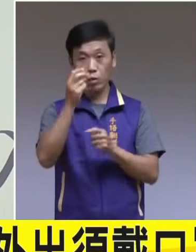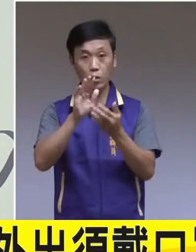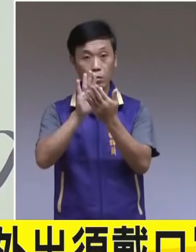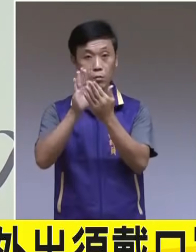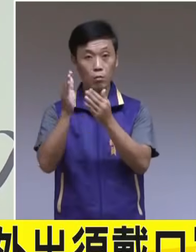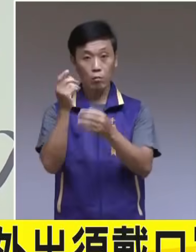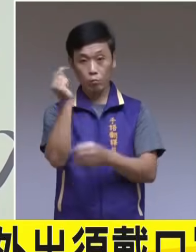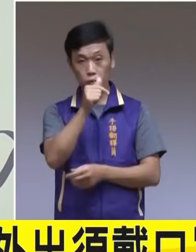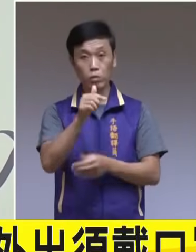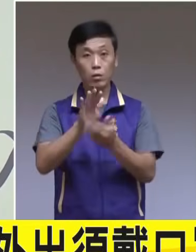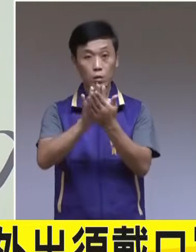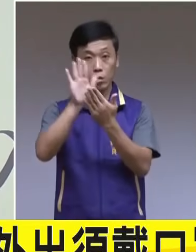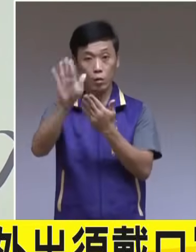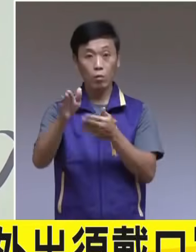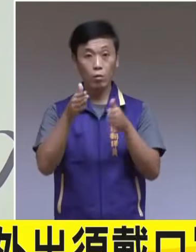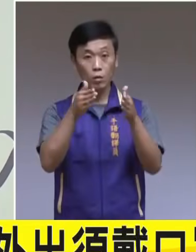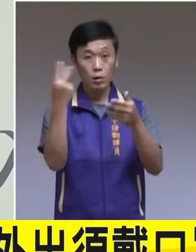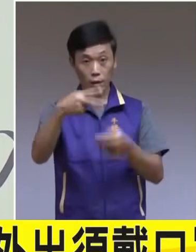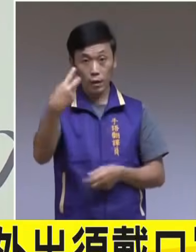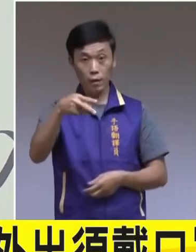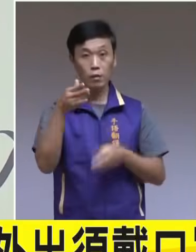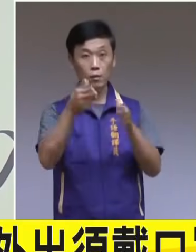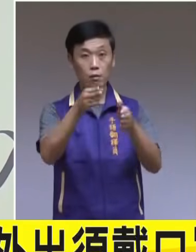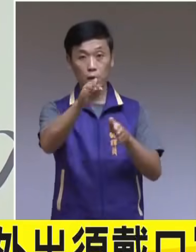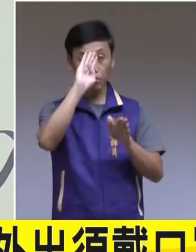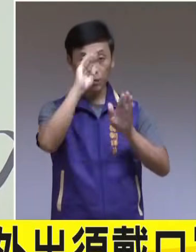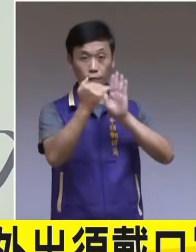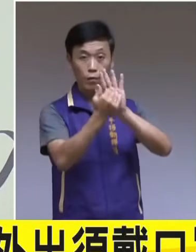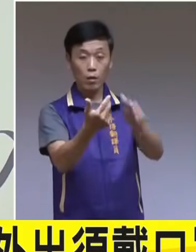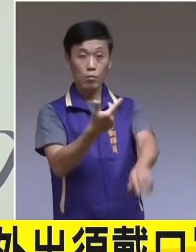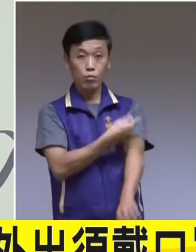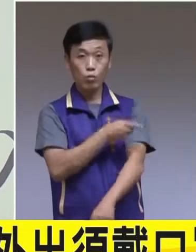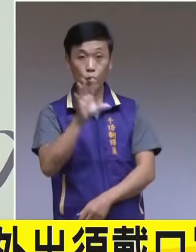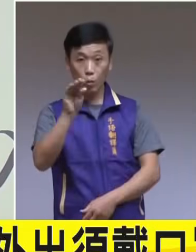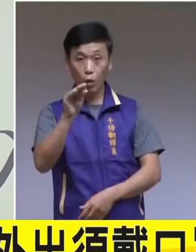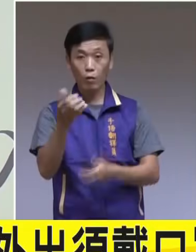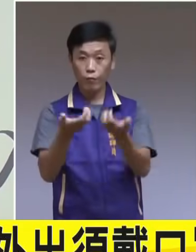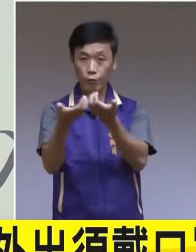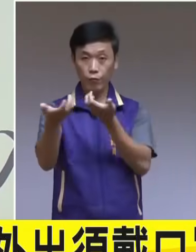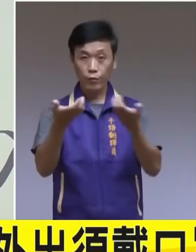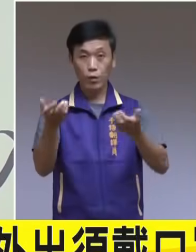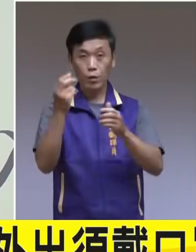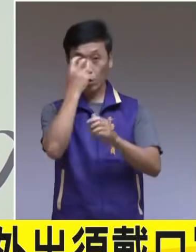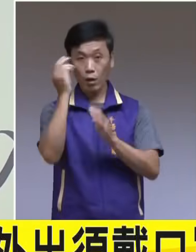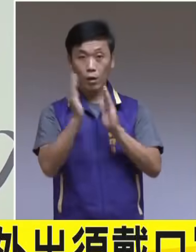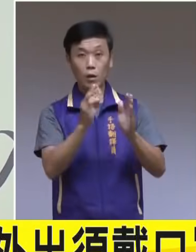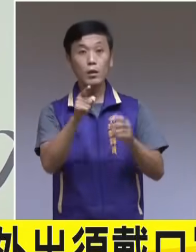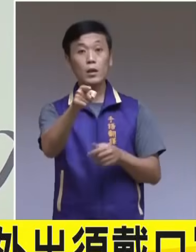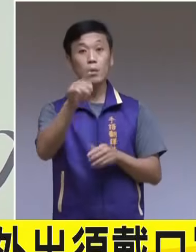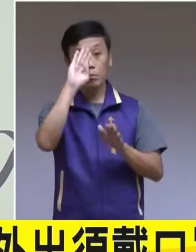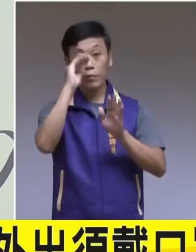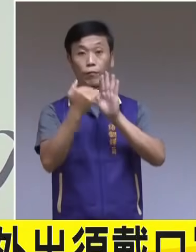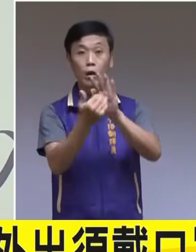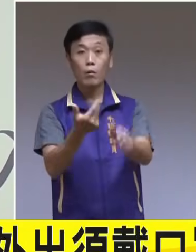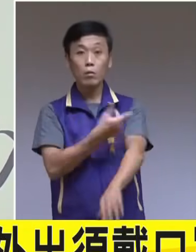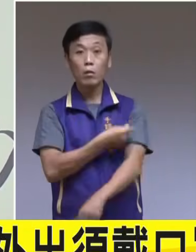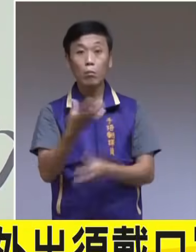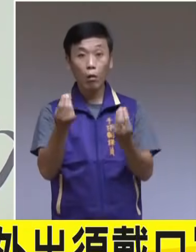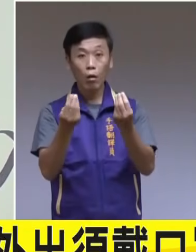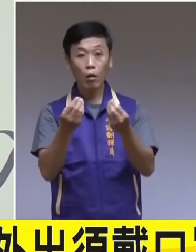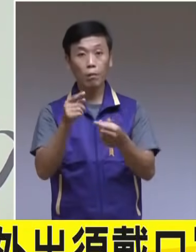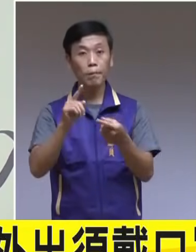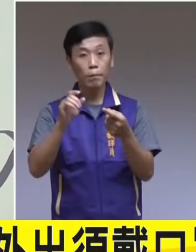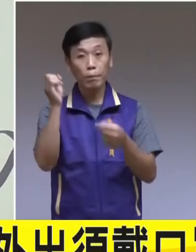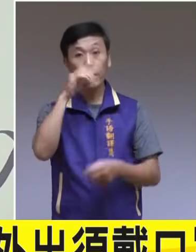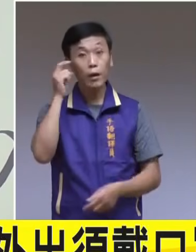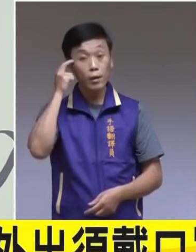的我们就会根据你有没有施打疫苗来做分流的管理啊。简单讲，你没有打疫苗，那很抱歉，那